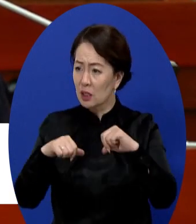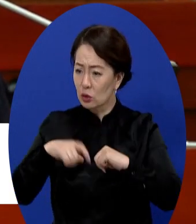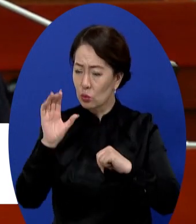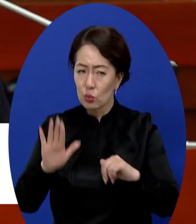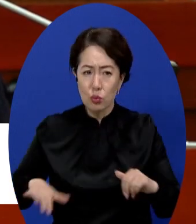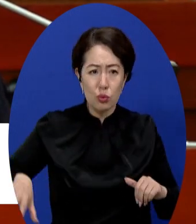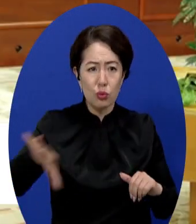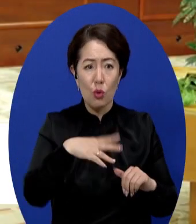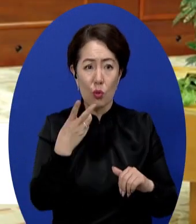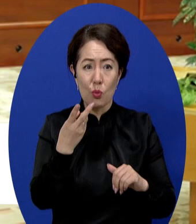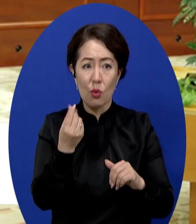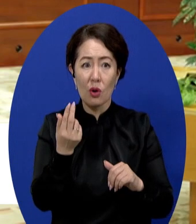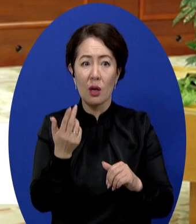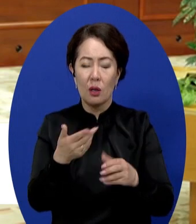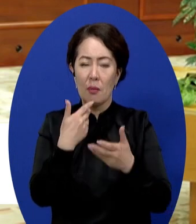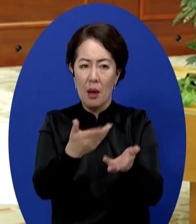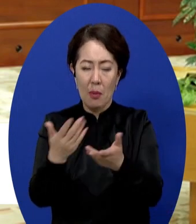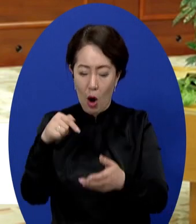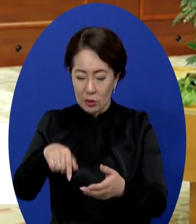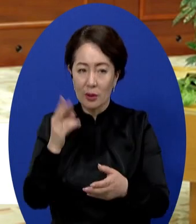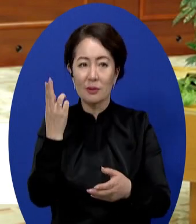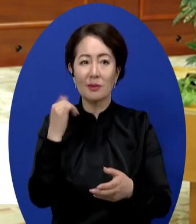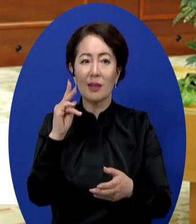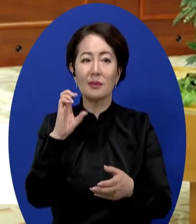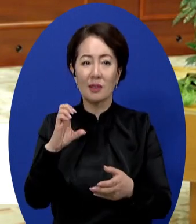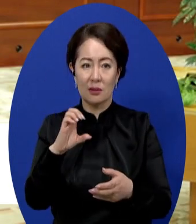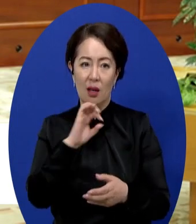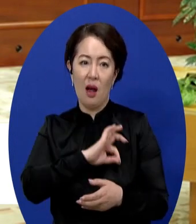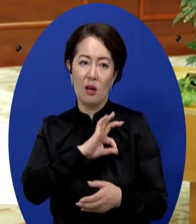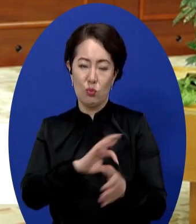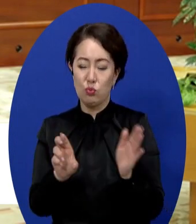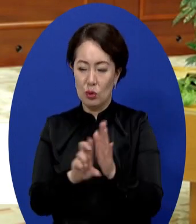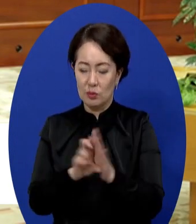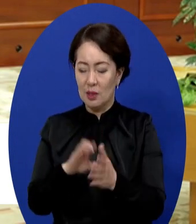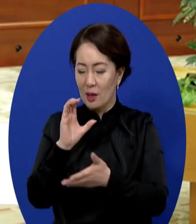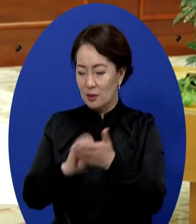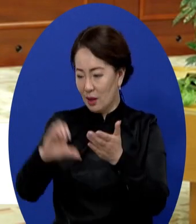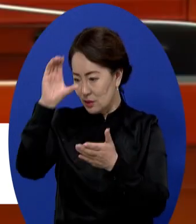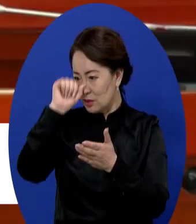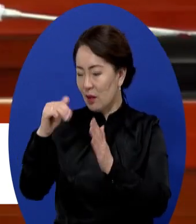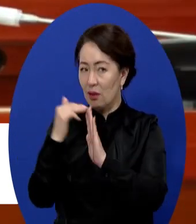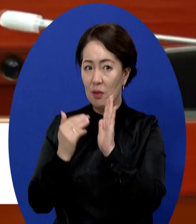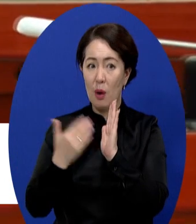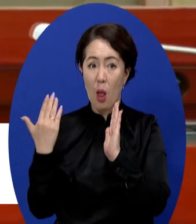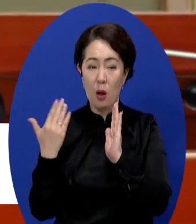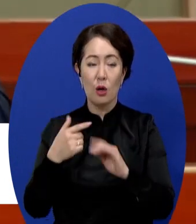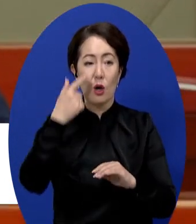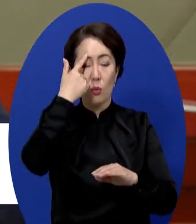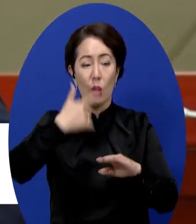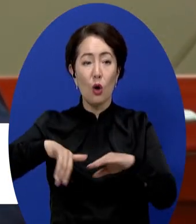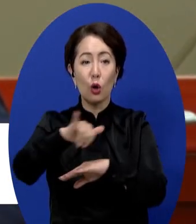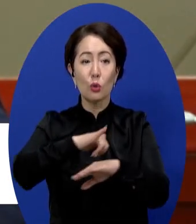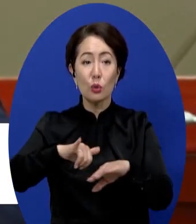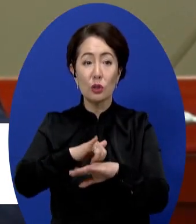үзүүлэхдээ одоогийн дансуудыг нь ашиглах боломжтой гэсэн тайлбарыг ч сангийн сайд жавхлан өгч байна. Монгол улсын